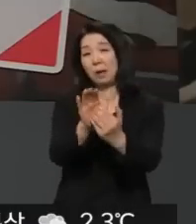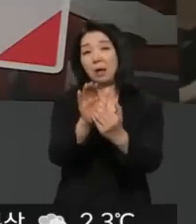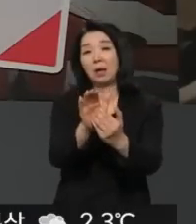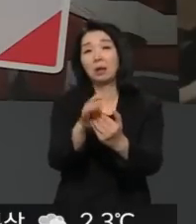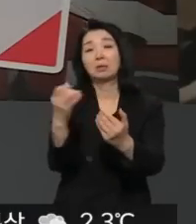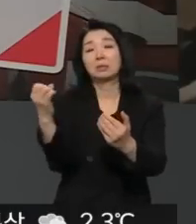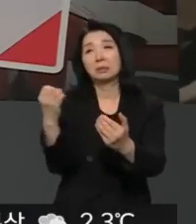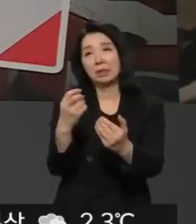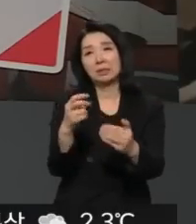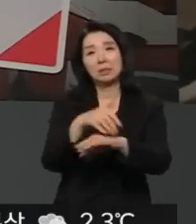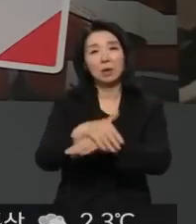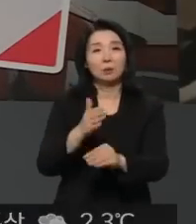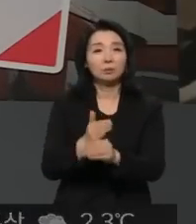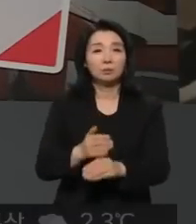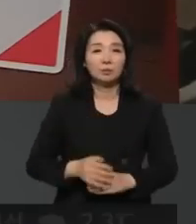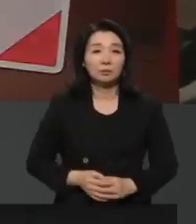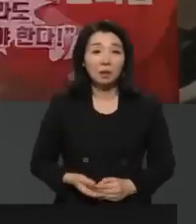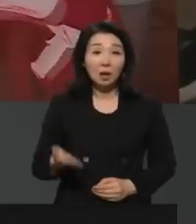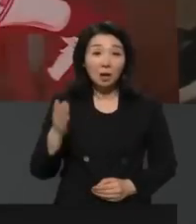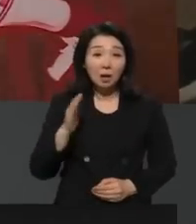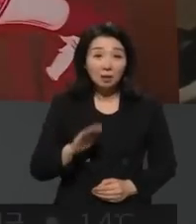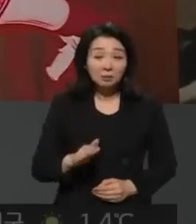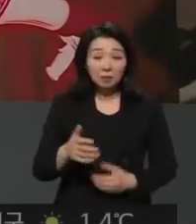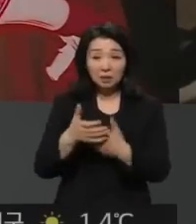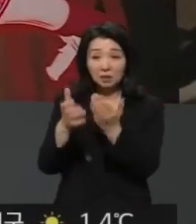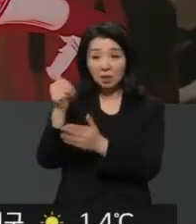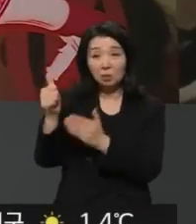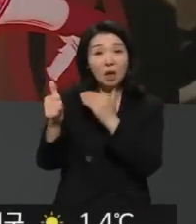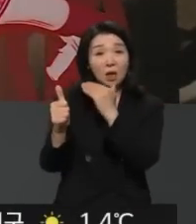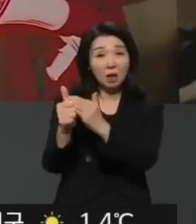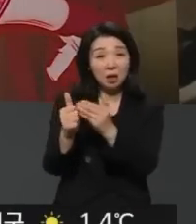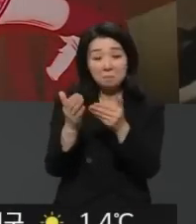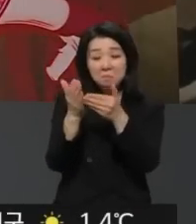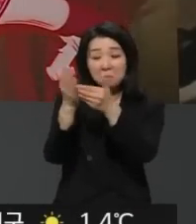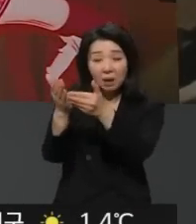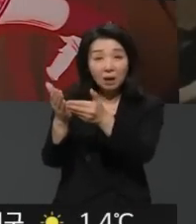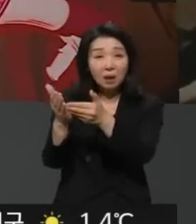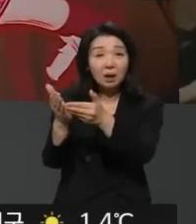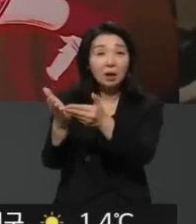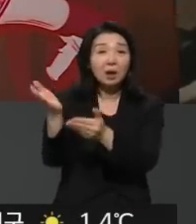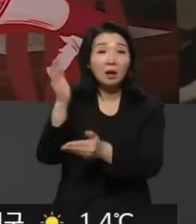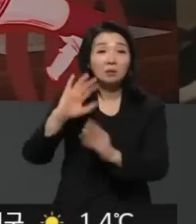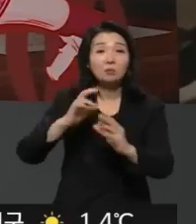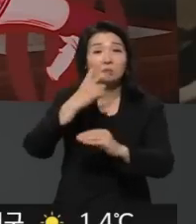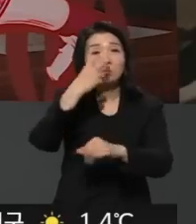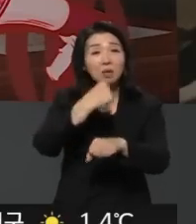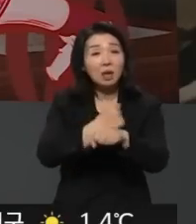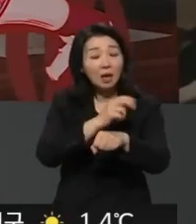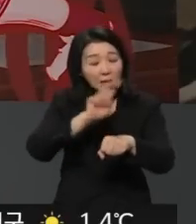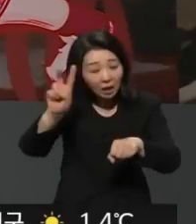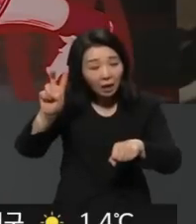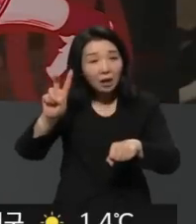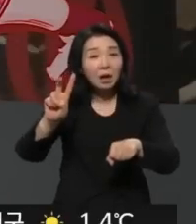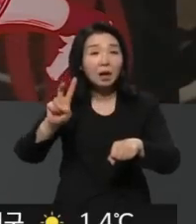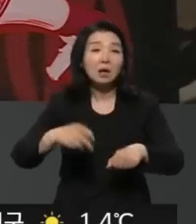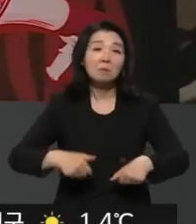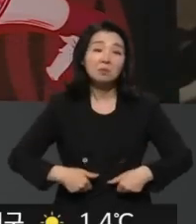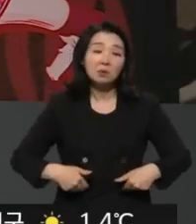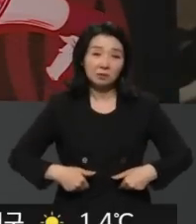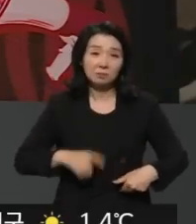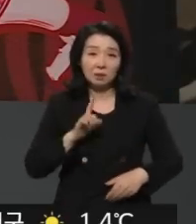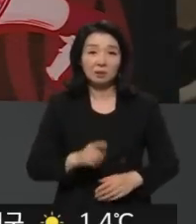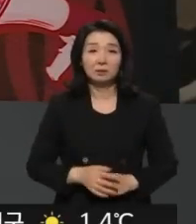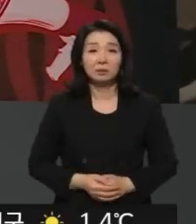다시 만지작거리고 있는 상황이죠. 그런데 이 장관 해임 건의안이 발의가 되더라도 국정조사를 해야 한다는 주장 당내에서